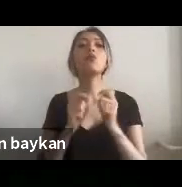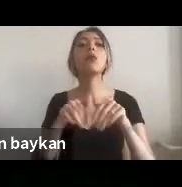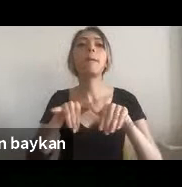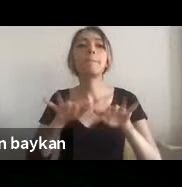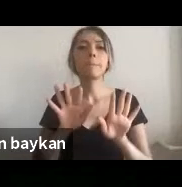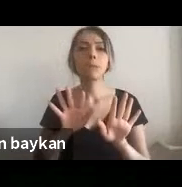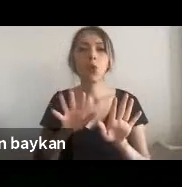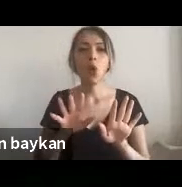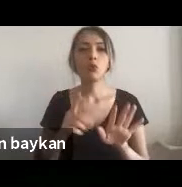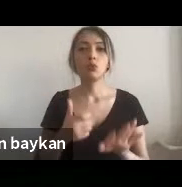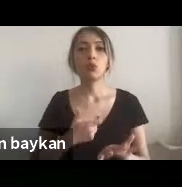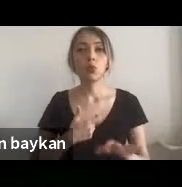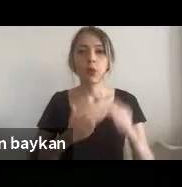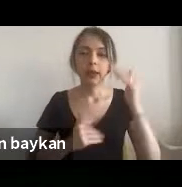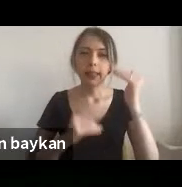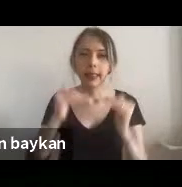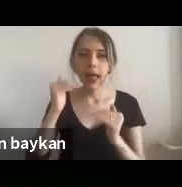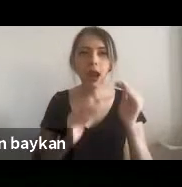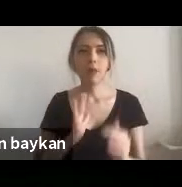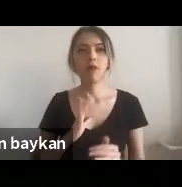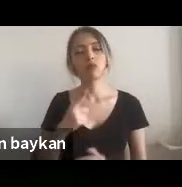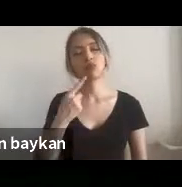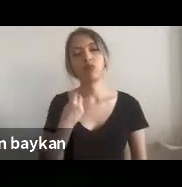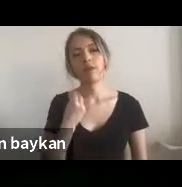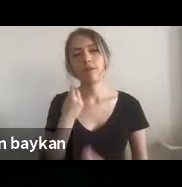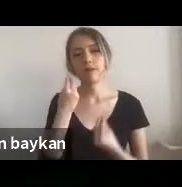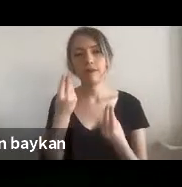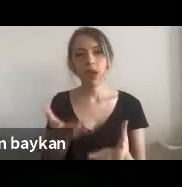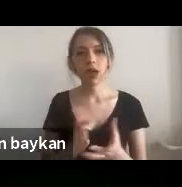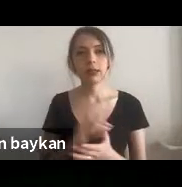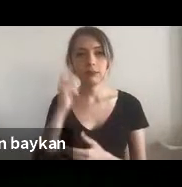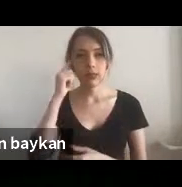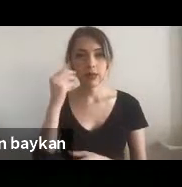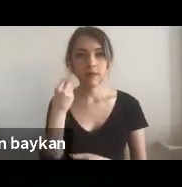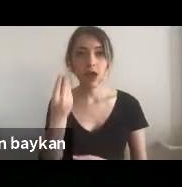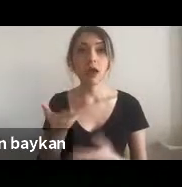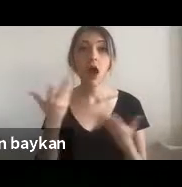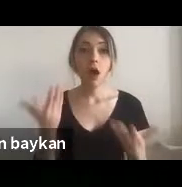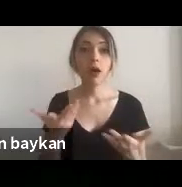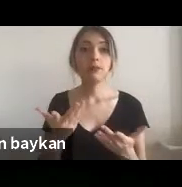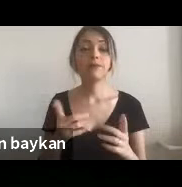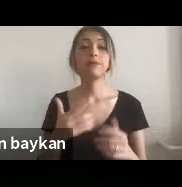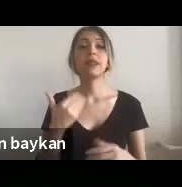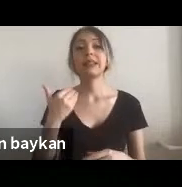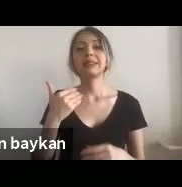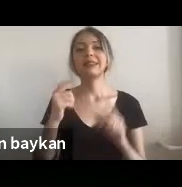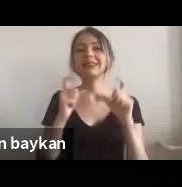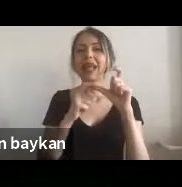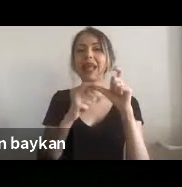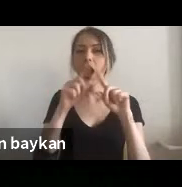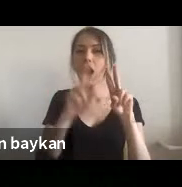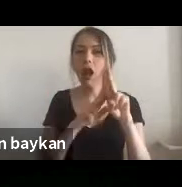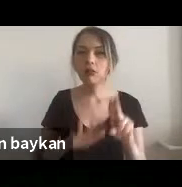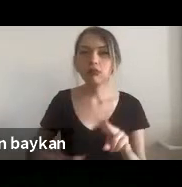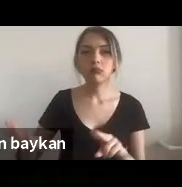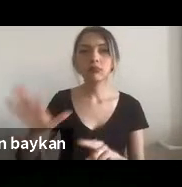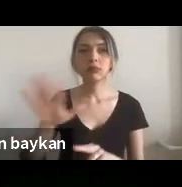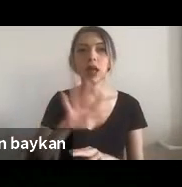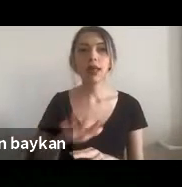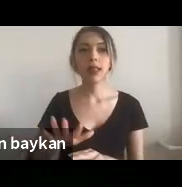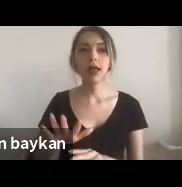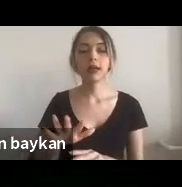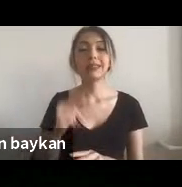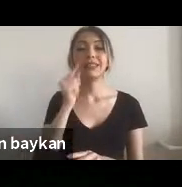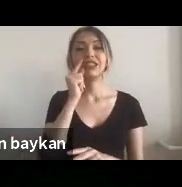hukuki değerlendirmemizi sunduk. Ama daha ağırlıklı olarak sivil toplum örgütleri bireysel davalar